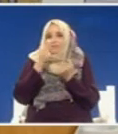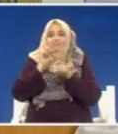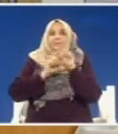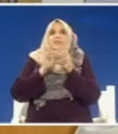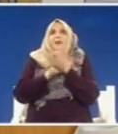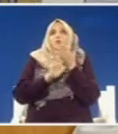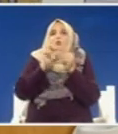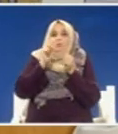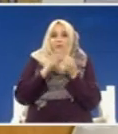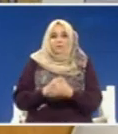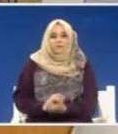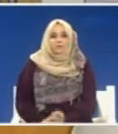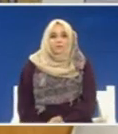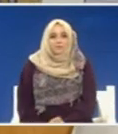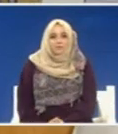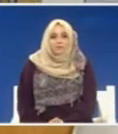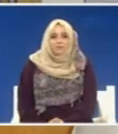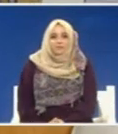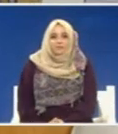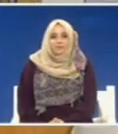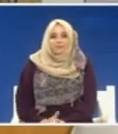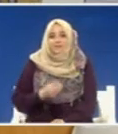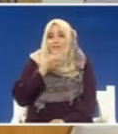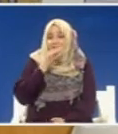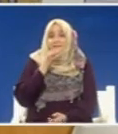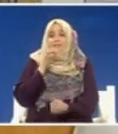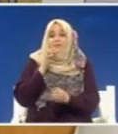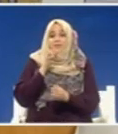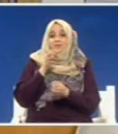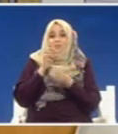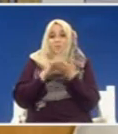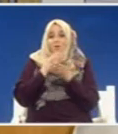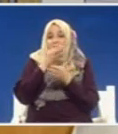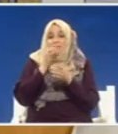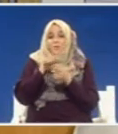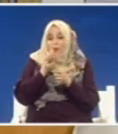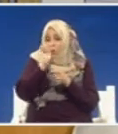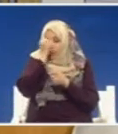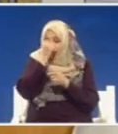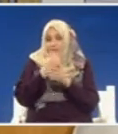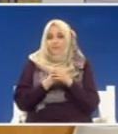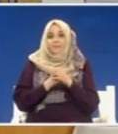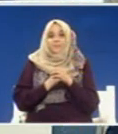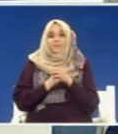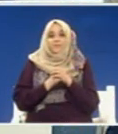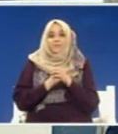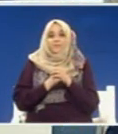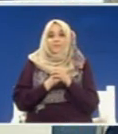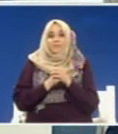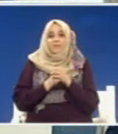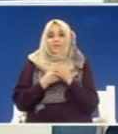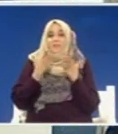الله تعالى وأناب. انظروا يعني استعمال القرآن للألفاظ الصحيحة. أيوة. بس إذن هي أيضا ضميرها قالت